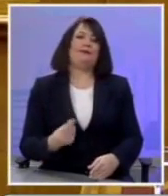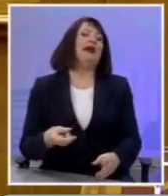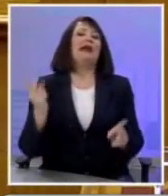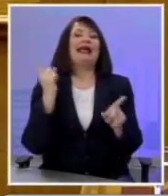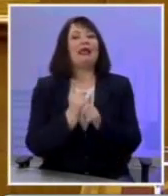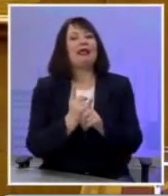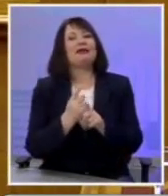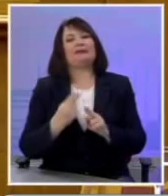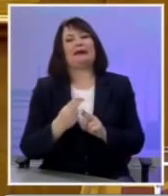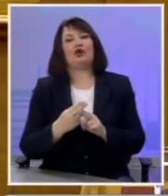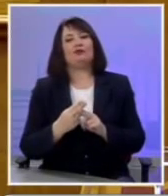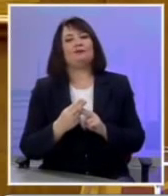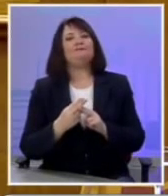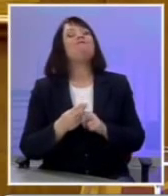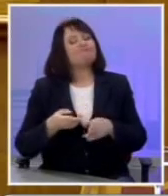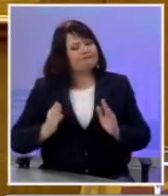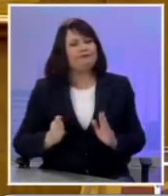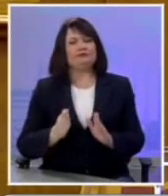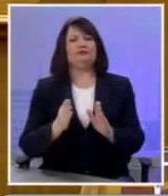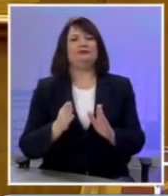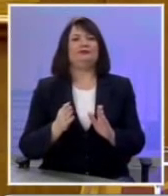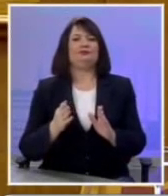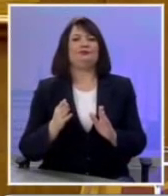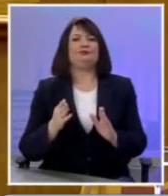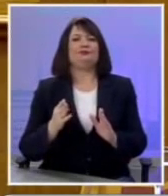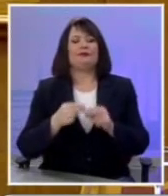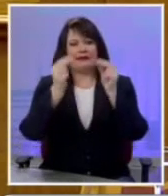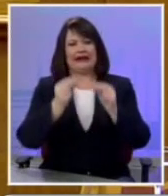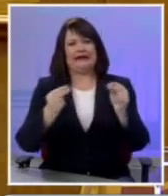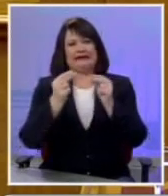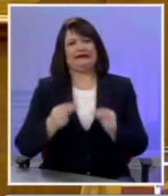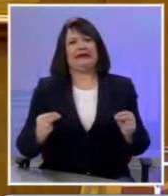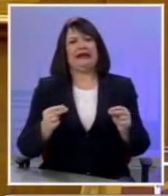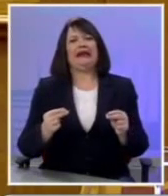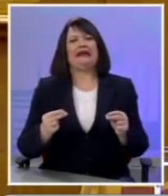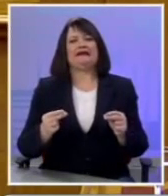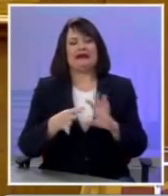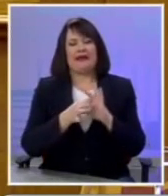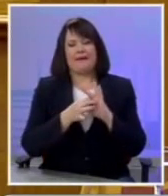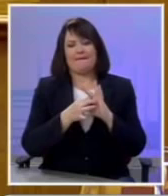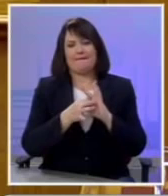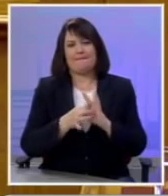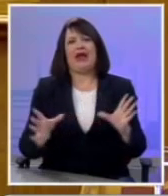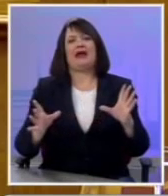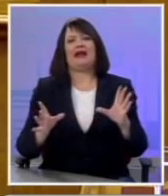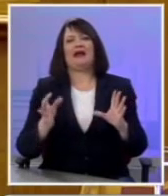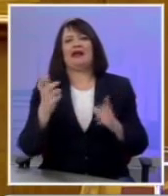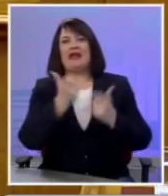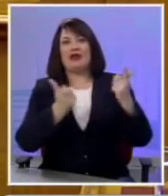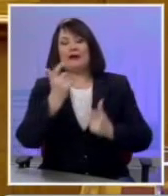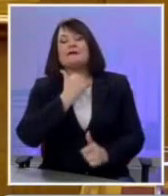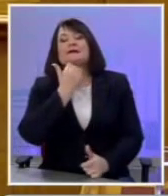κυρίως να προχωρήσει μέσα και από την επίλυση του γόρδιου δεσμού των μη εξυπηρετούμενων